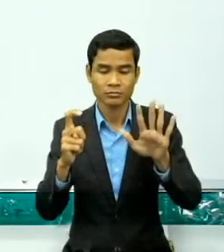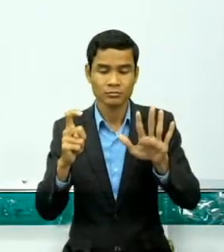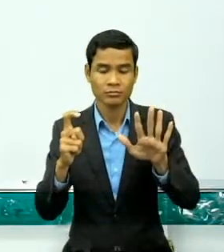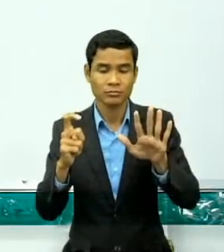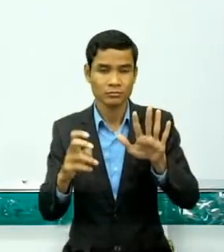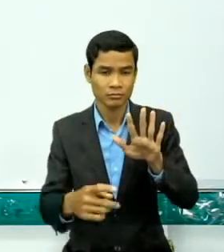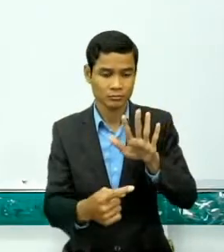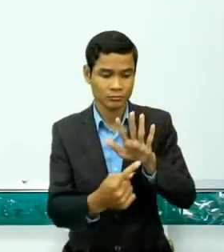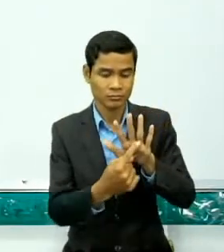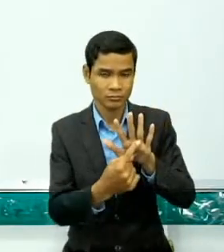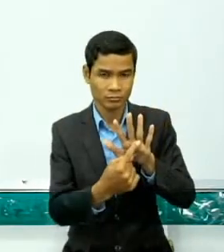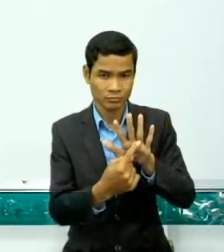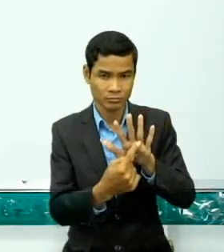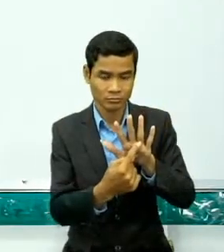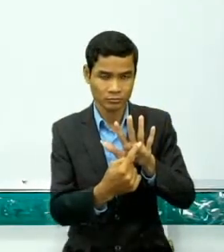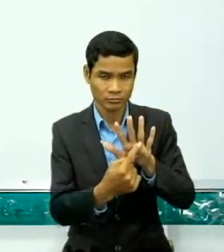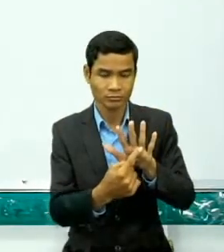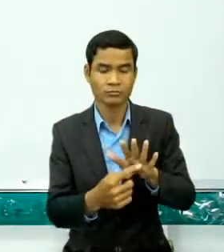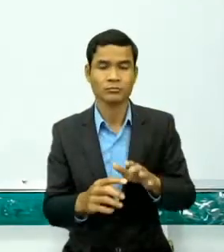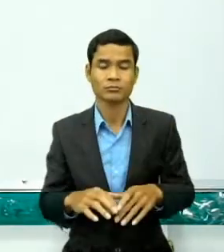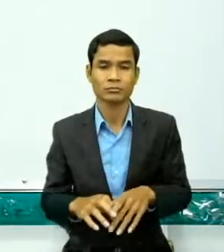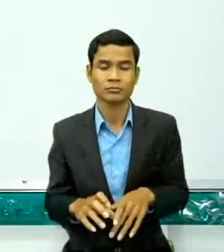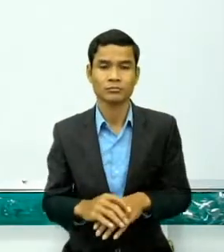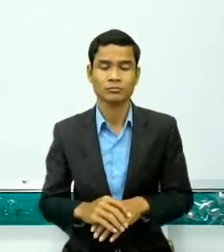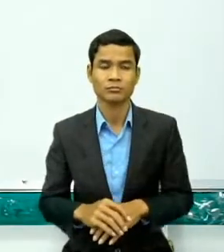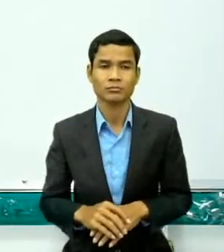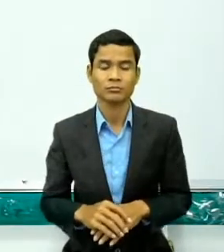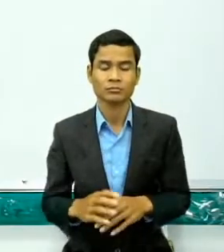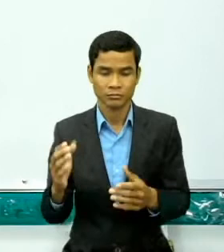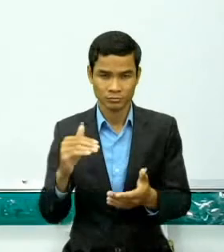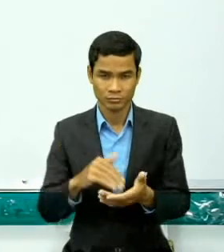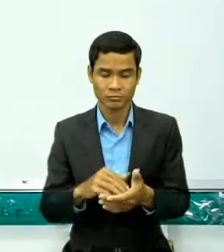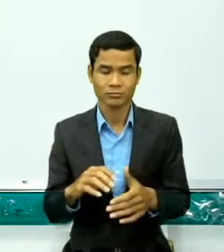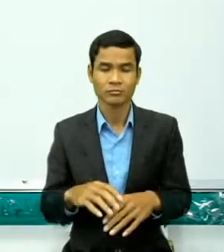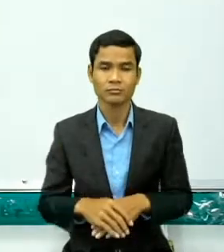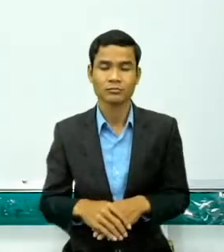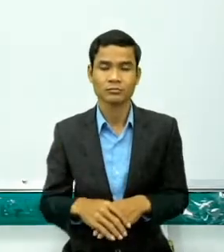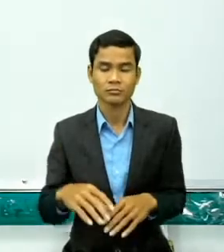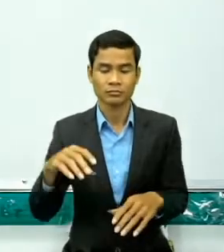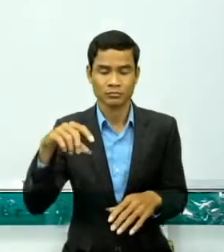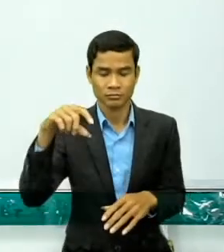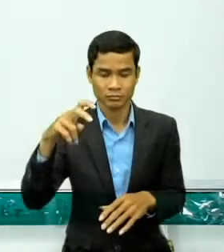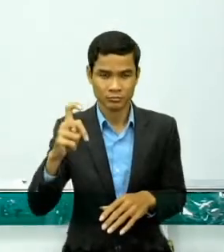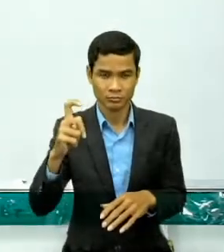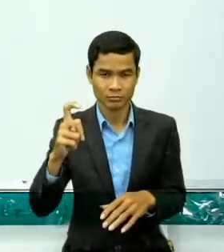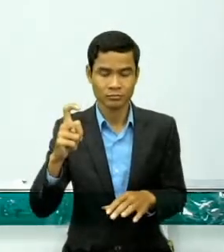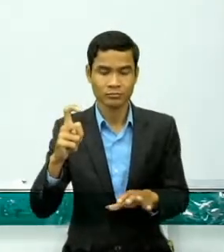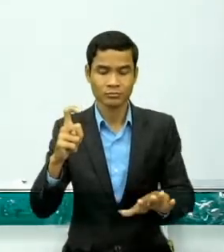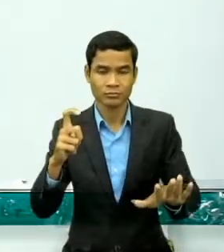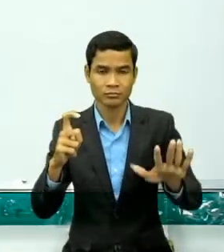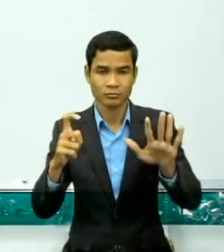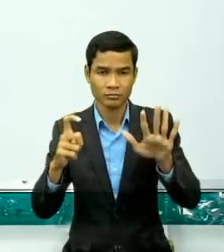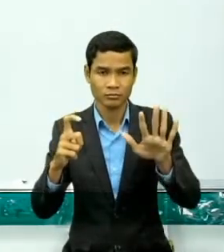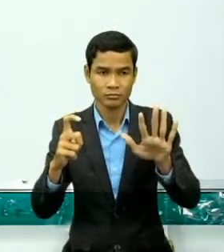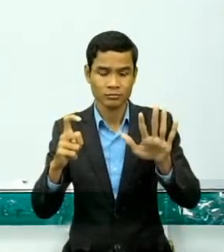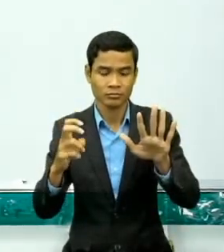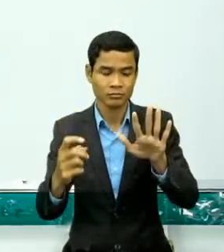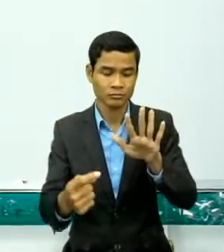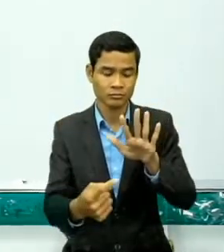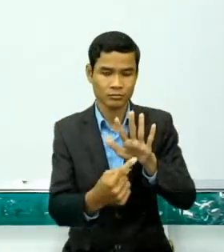អឺខម្ដងទៀតខ